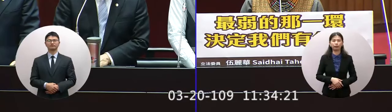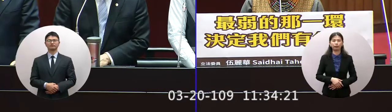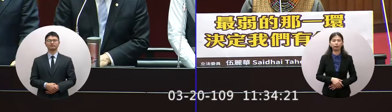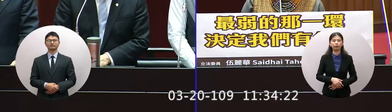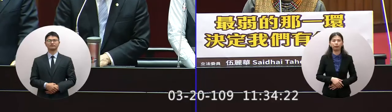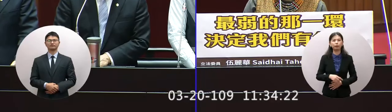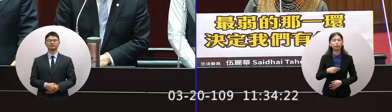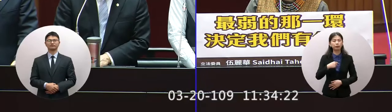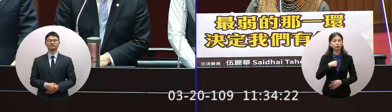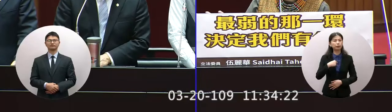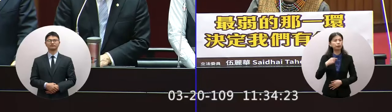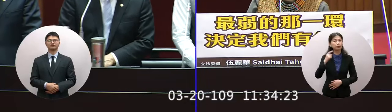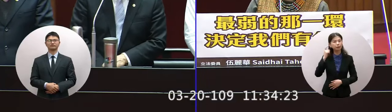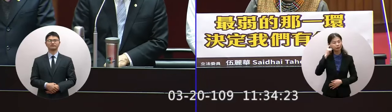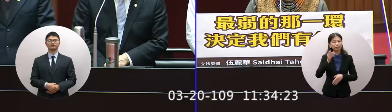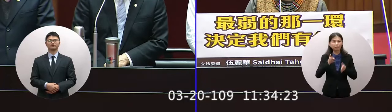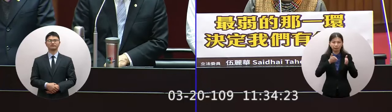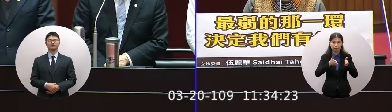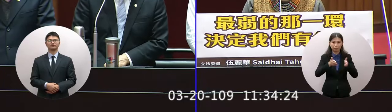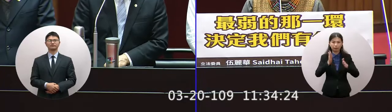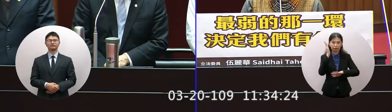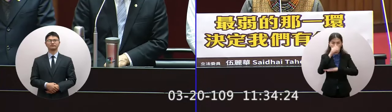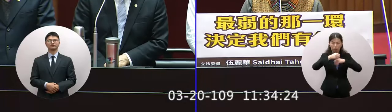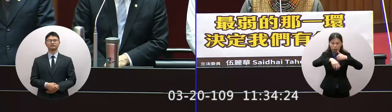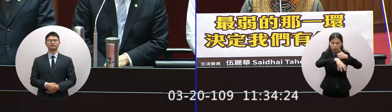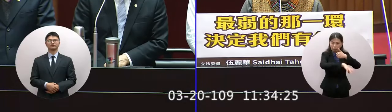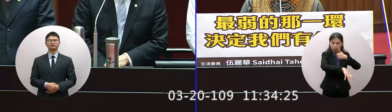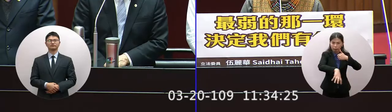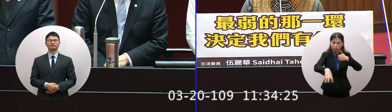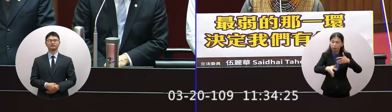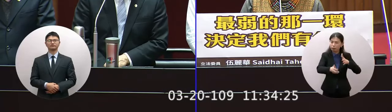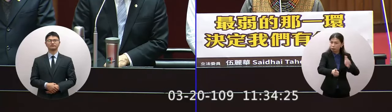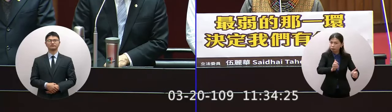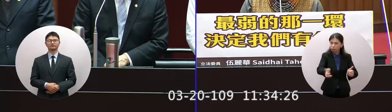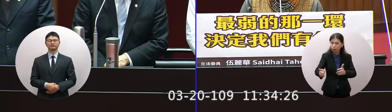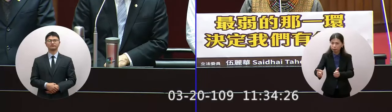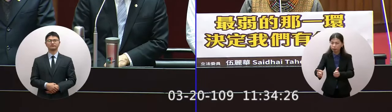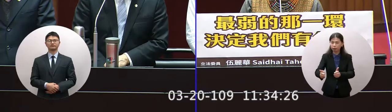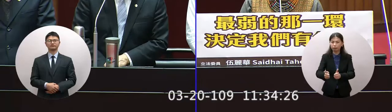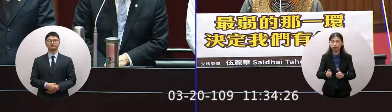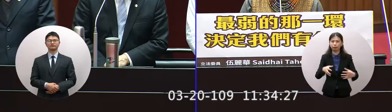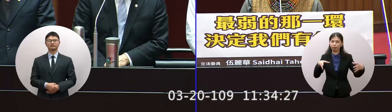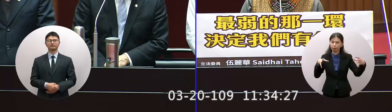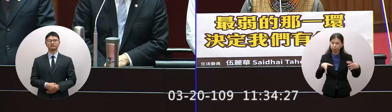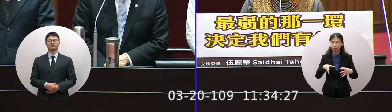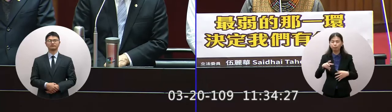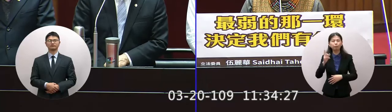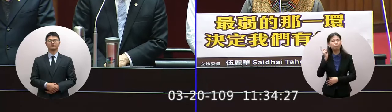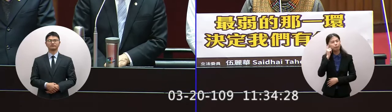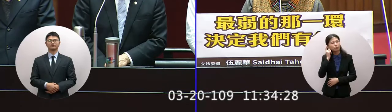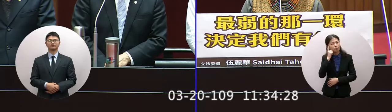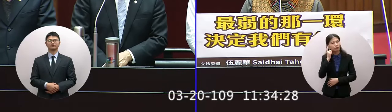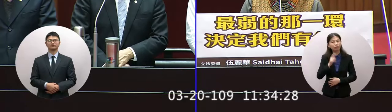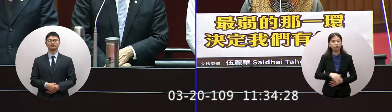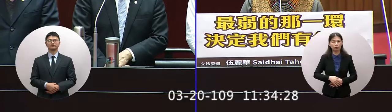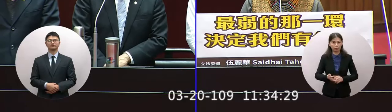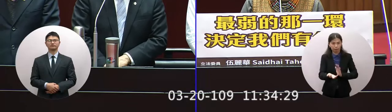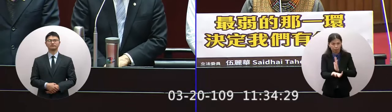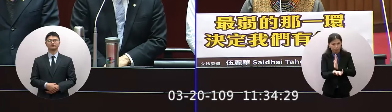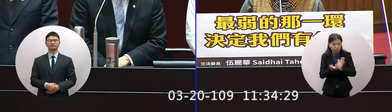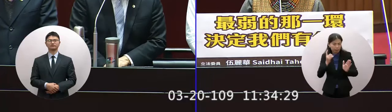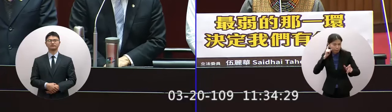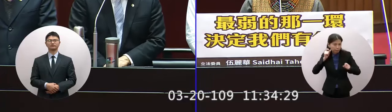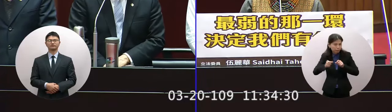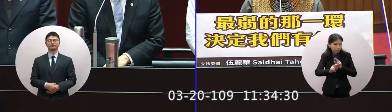是想要跟我们所有的部会我们的长官们一起的来思考，就是超前部